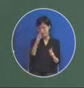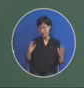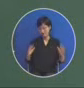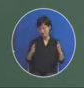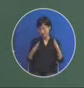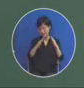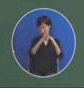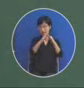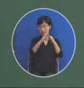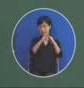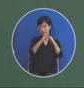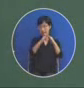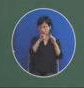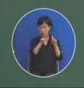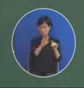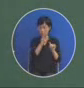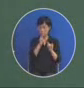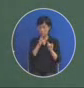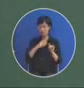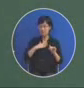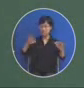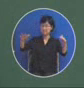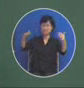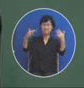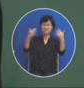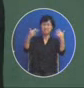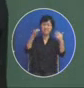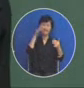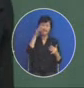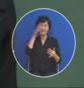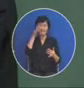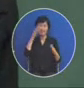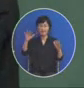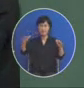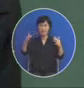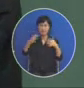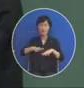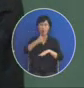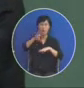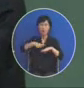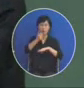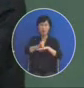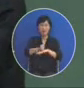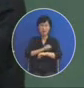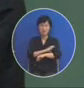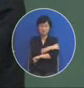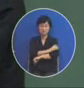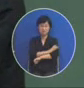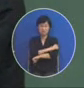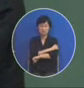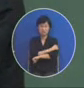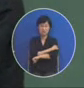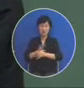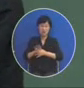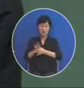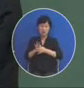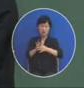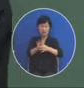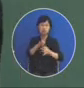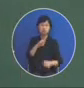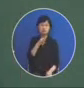끌고 계속 할 수 있겠냐 그걸 연구를 했어요. And when he built it, he actually thought about how he could increase his popularity as